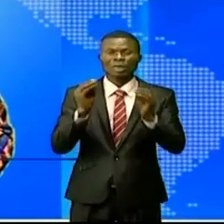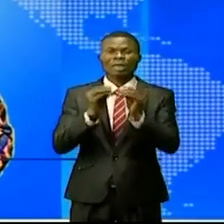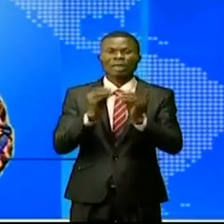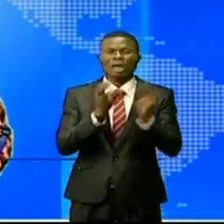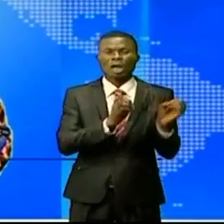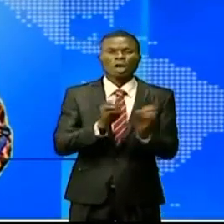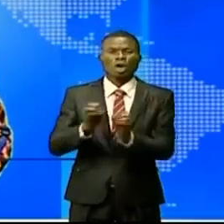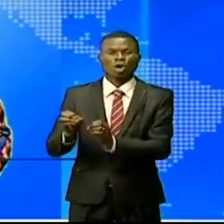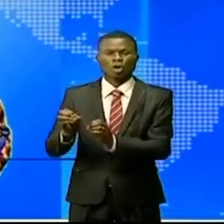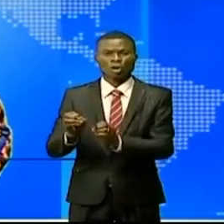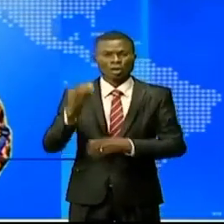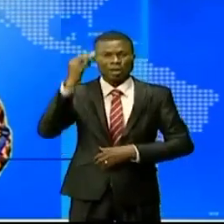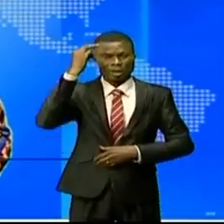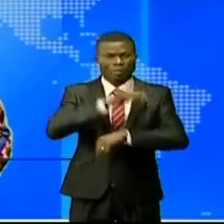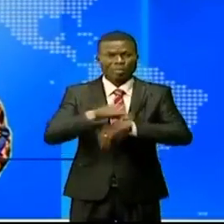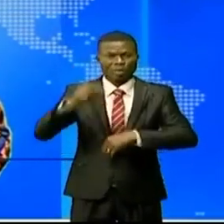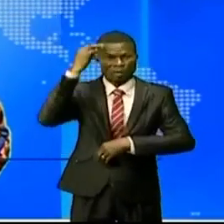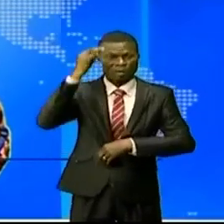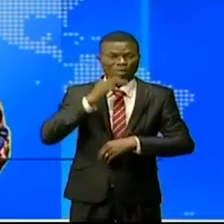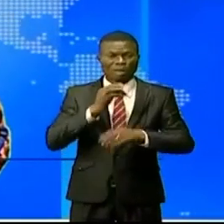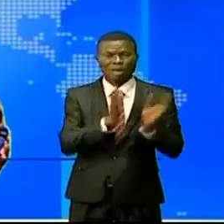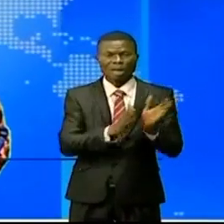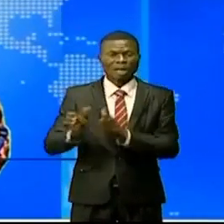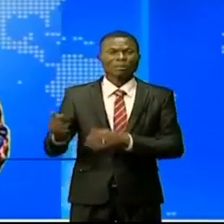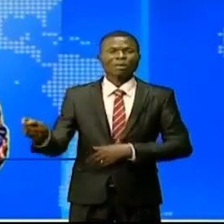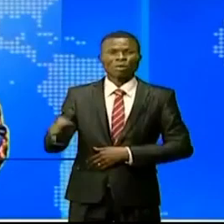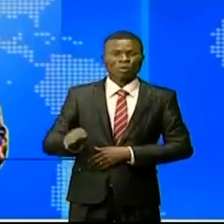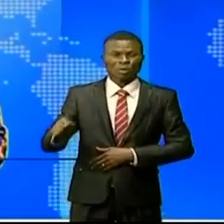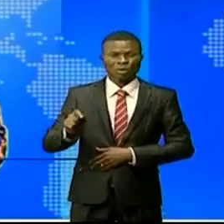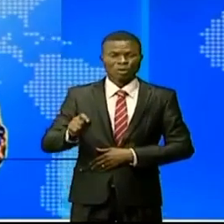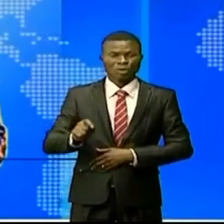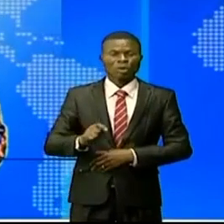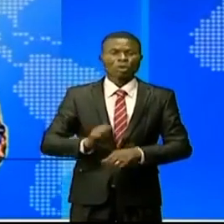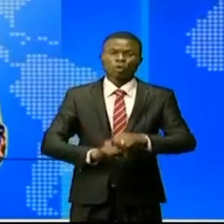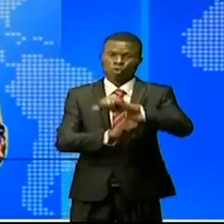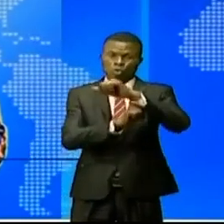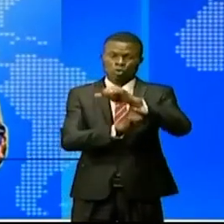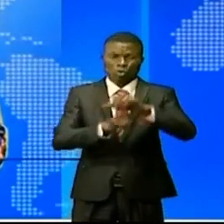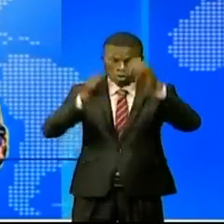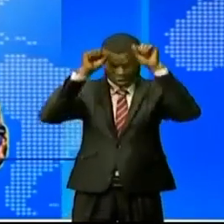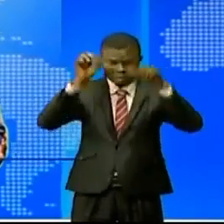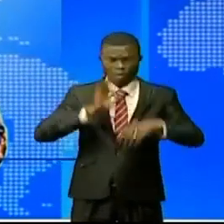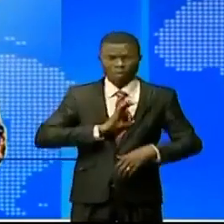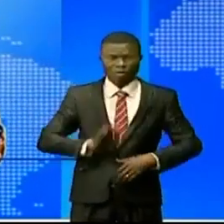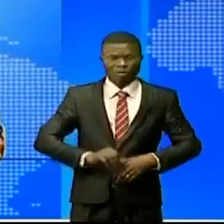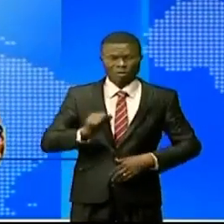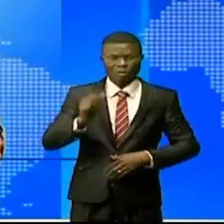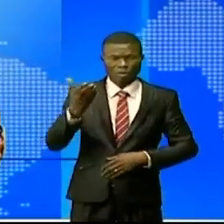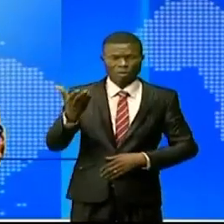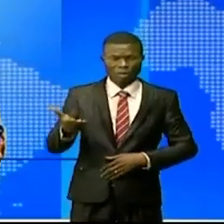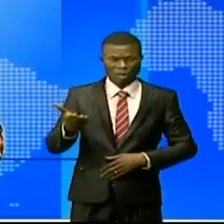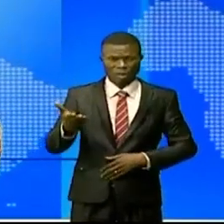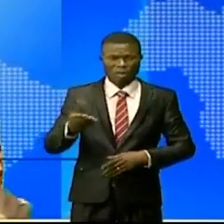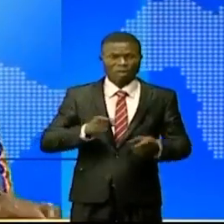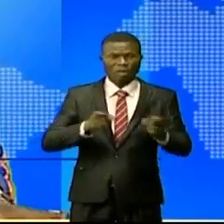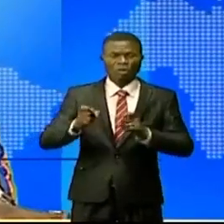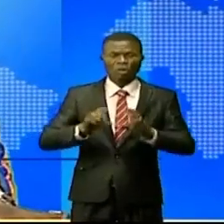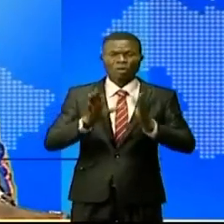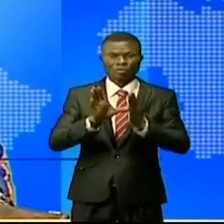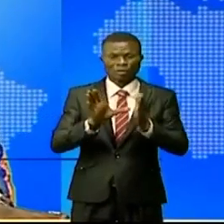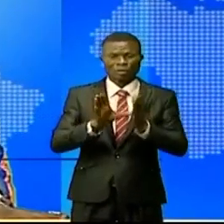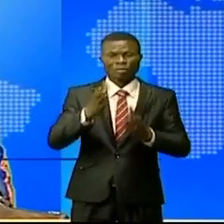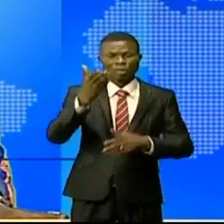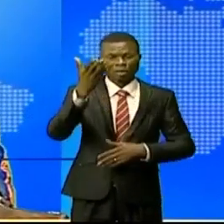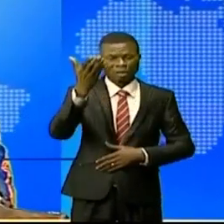organisé par le ministère de l'Aménagement du Territoire sous le haut patronage du chef de l'État, Félix Tshisekedi. Patty Tondouangou,